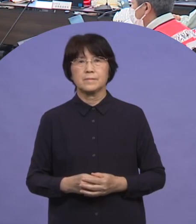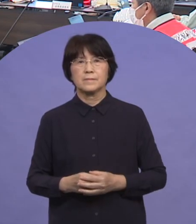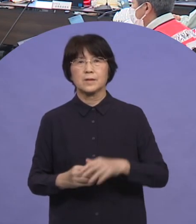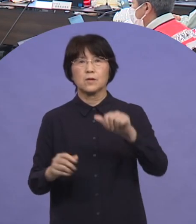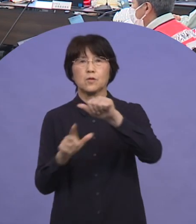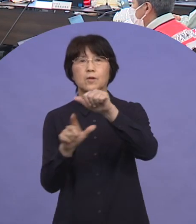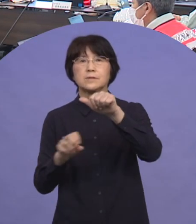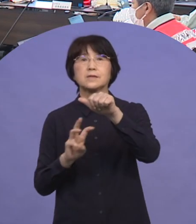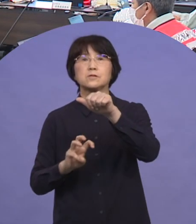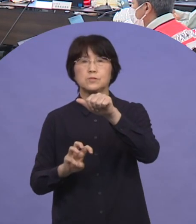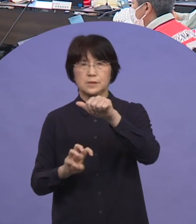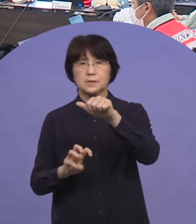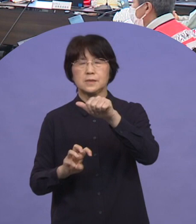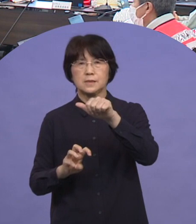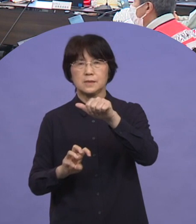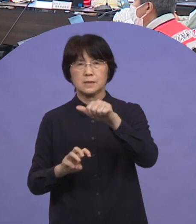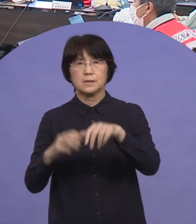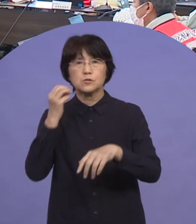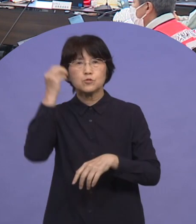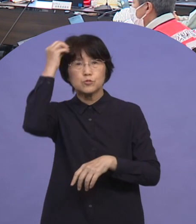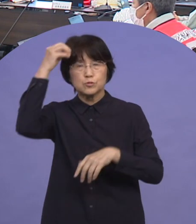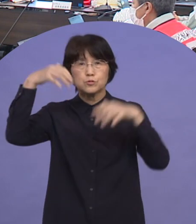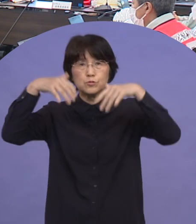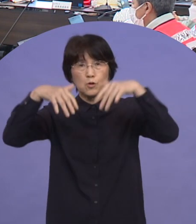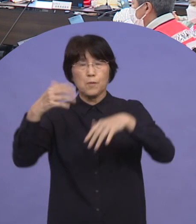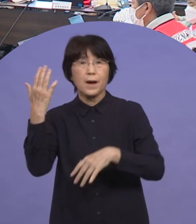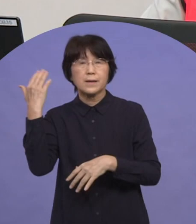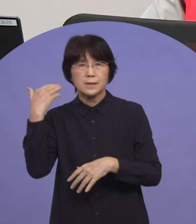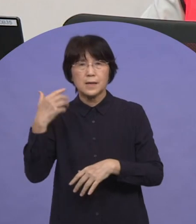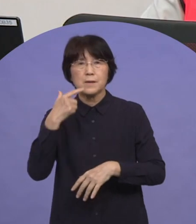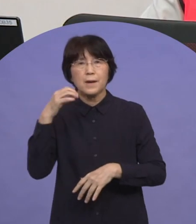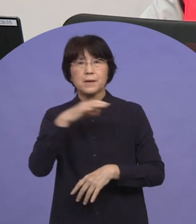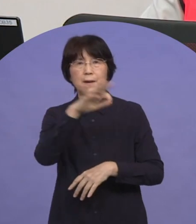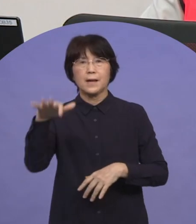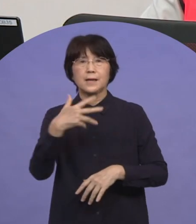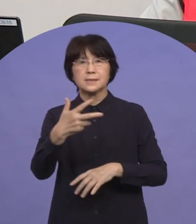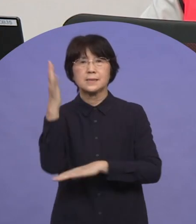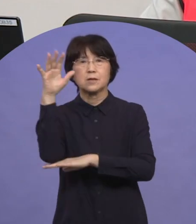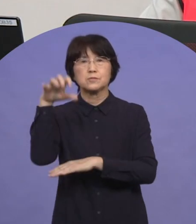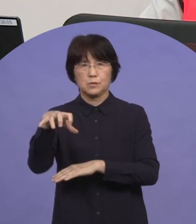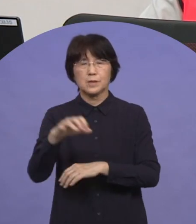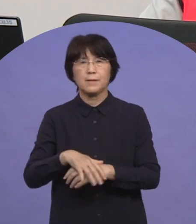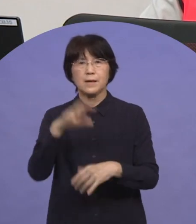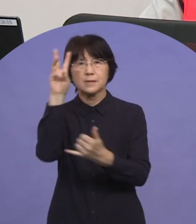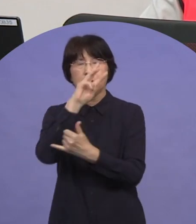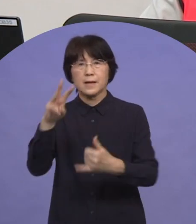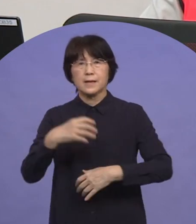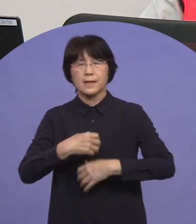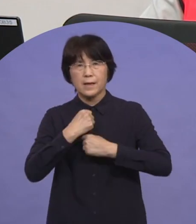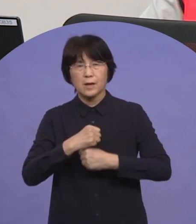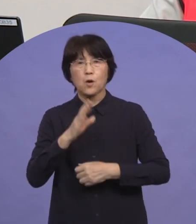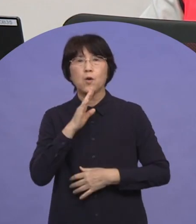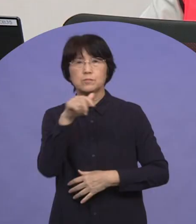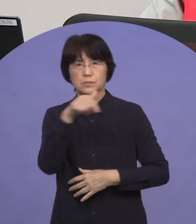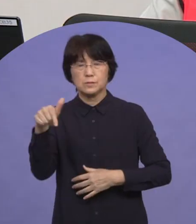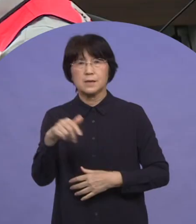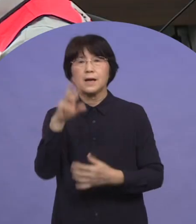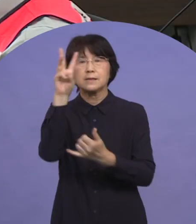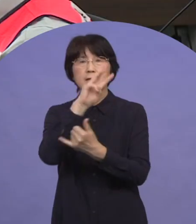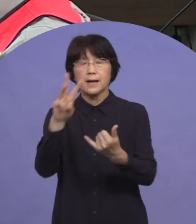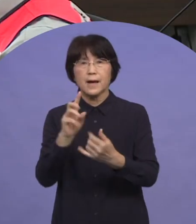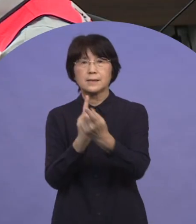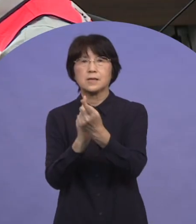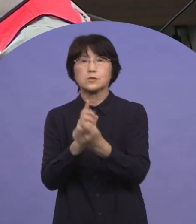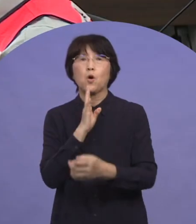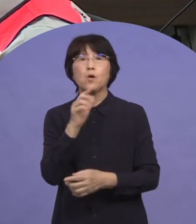5月30日出水期を前に、米原市役所では災害警戒本部、災害対策本部の設